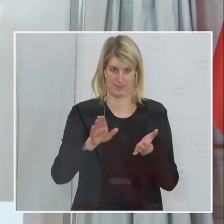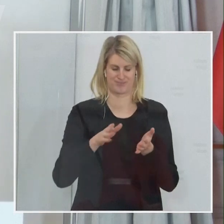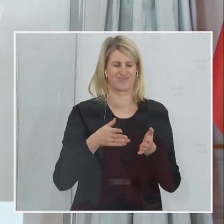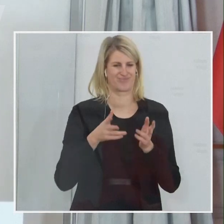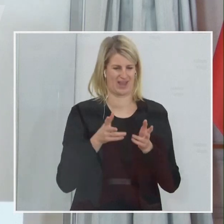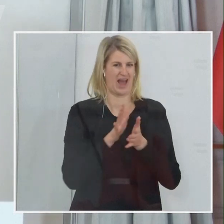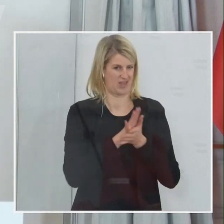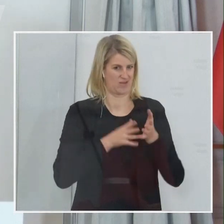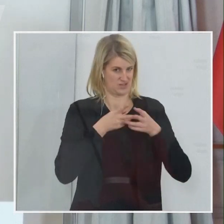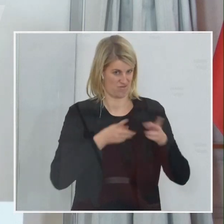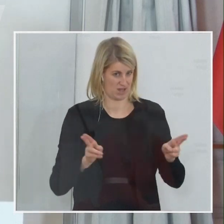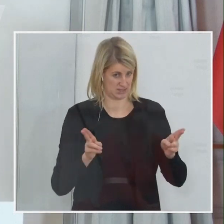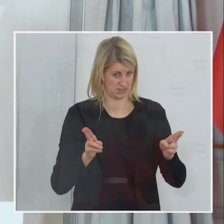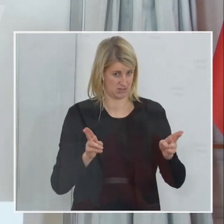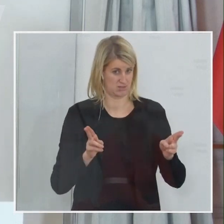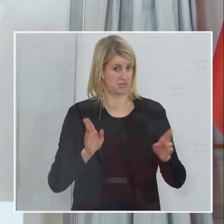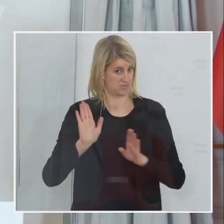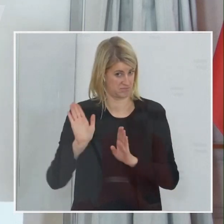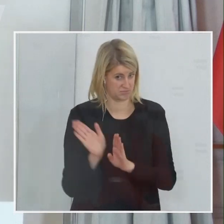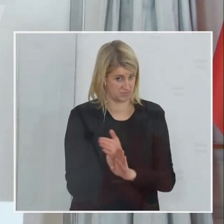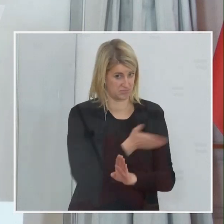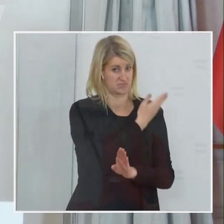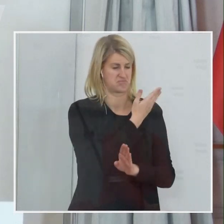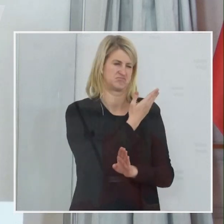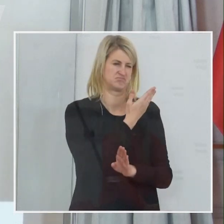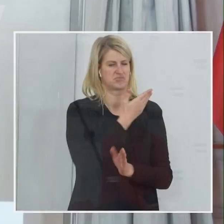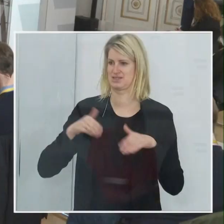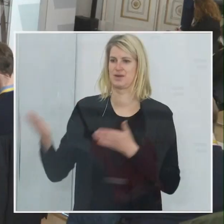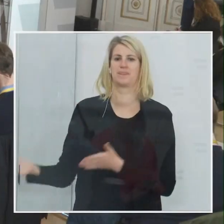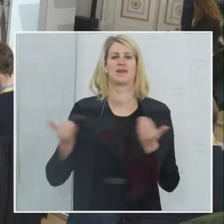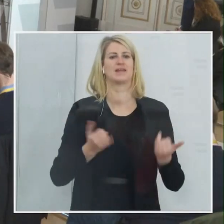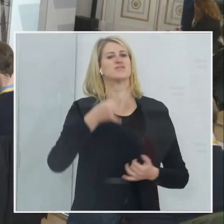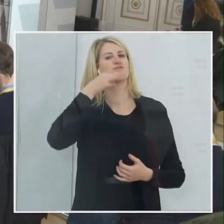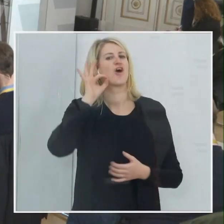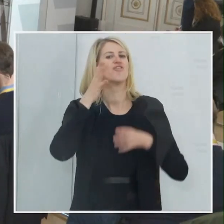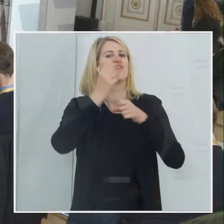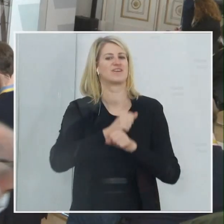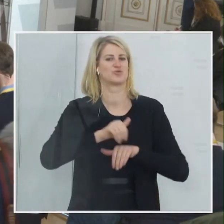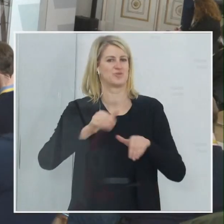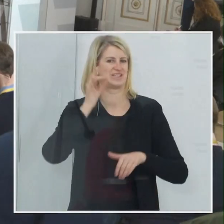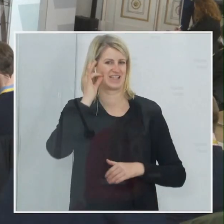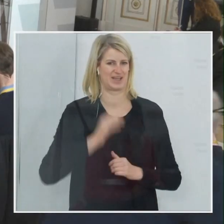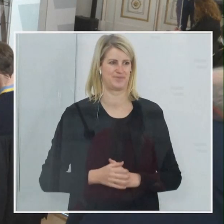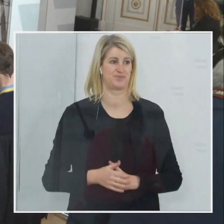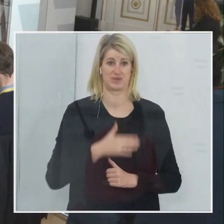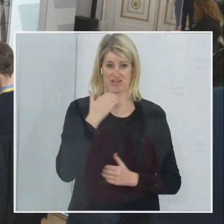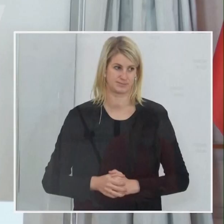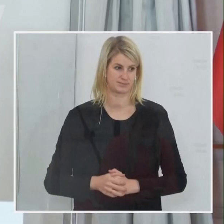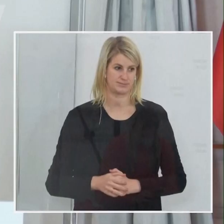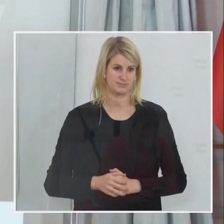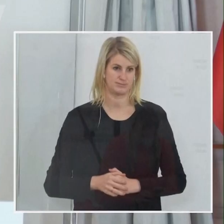vepër penale, ku duhet të paraqes statusin e vaksinës në organin regulator. Fazat e tjera parashtjen të jenë më të